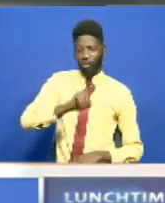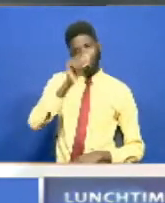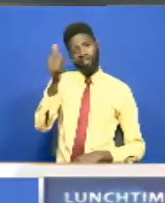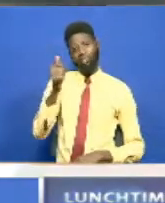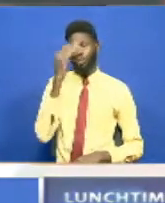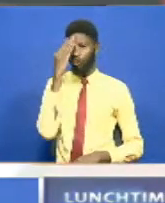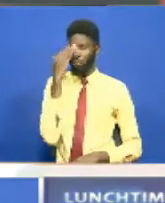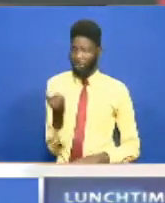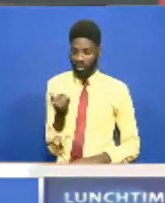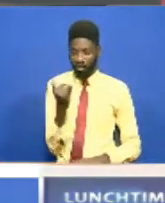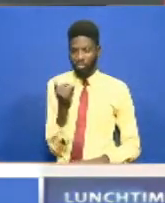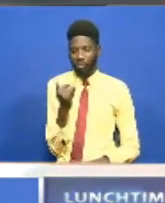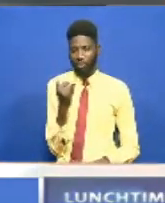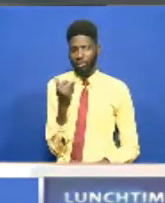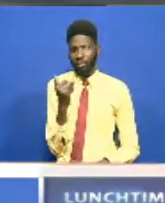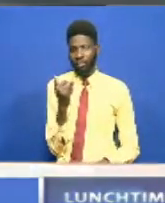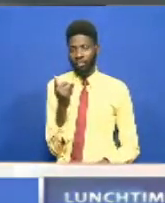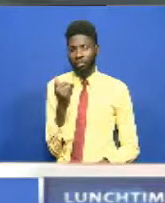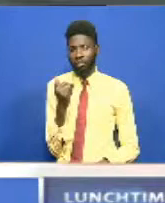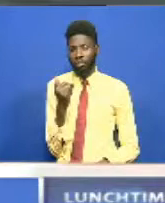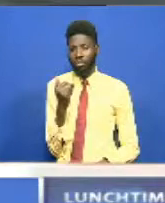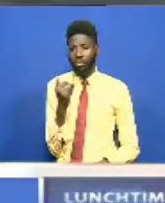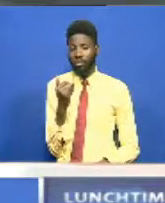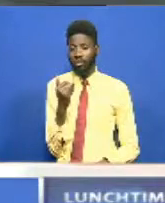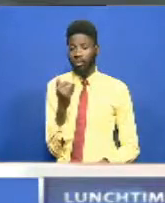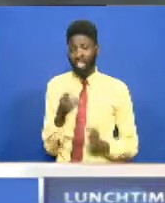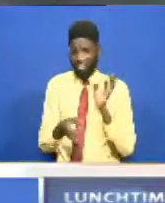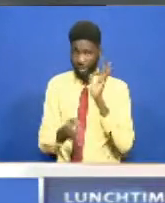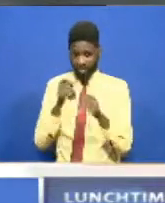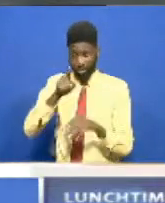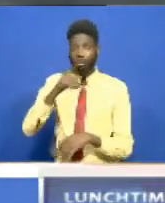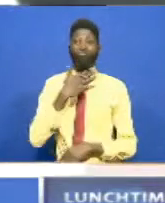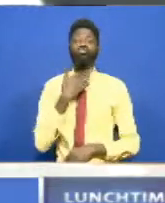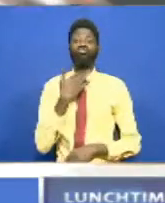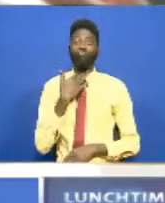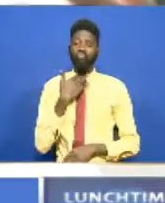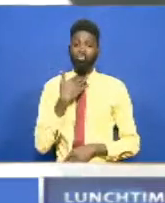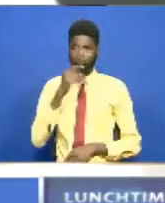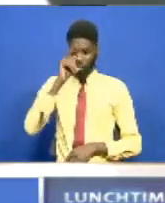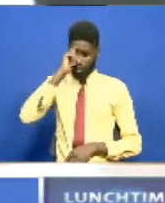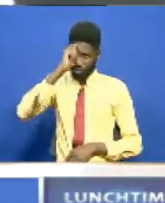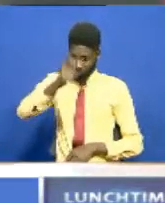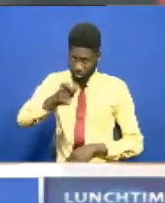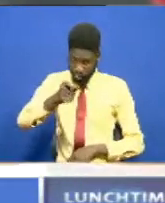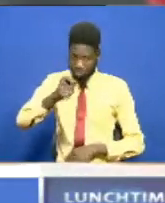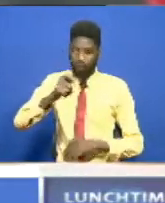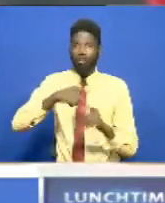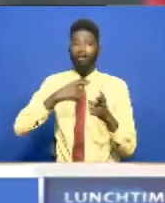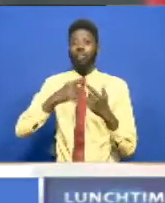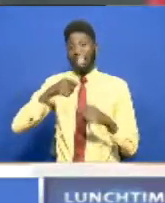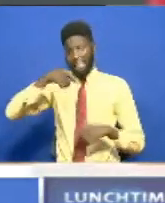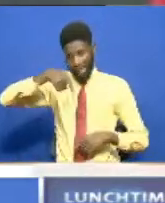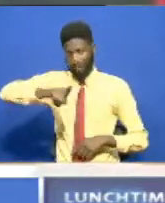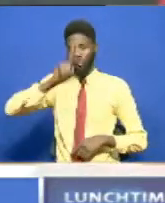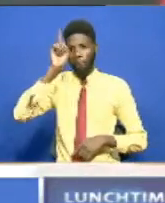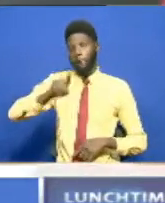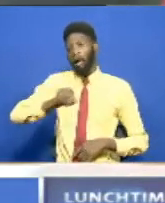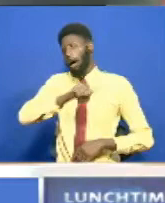sababu tulielezwa ukitaka heshima we heshimiane.